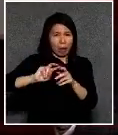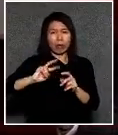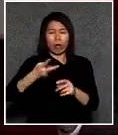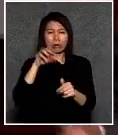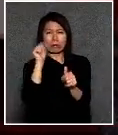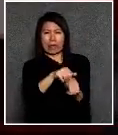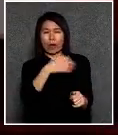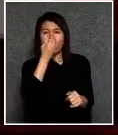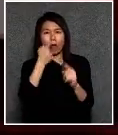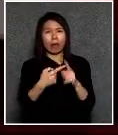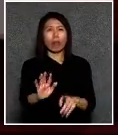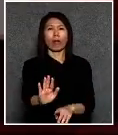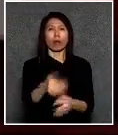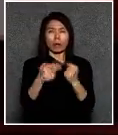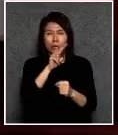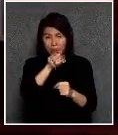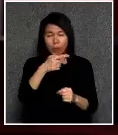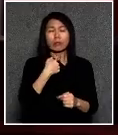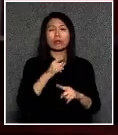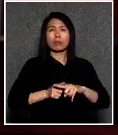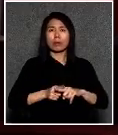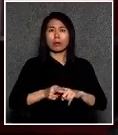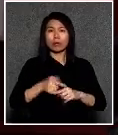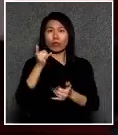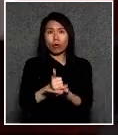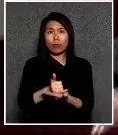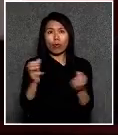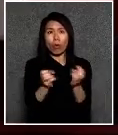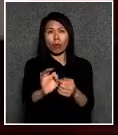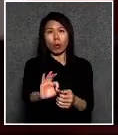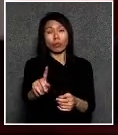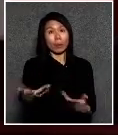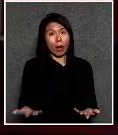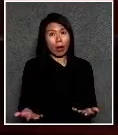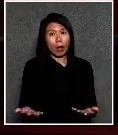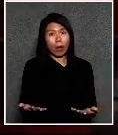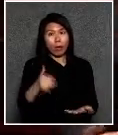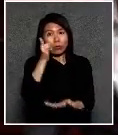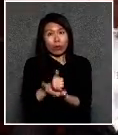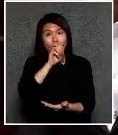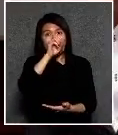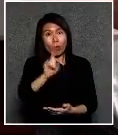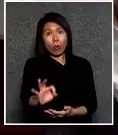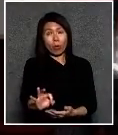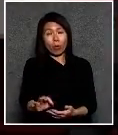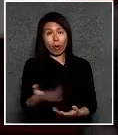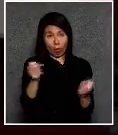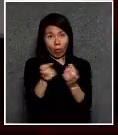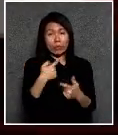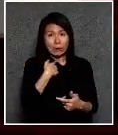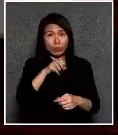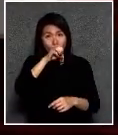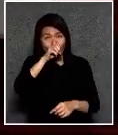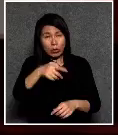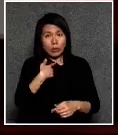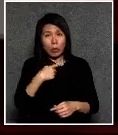民，係咪？大家會睇嘅，點解坐喺度唔開會咧？點解坐喺度唔講嘢咧？開會就係講嘢㗎啦嘛。咩叫